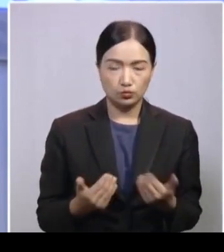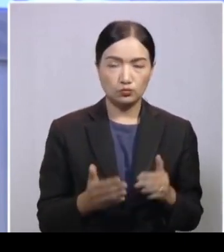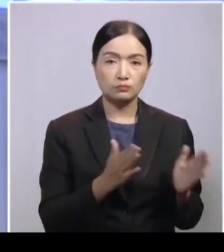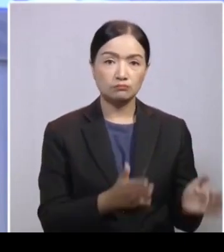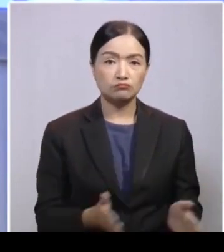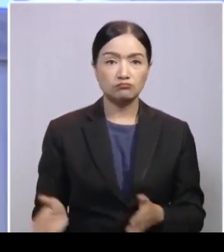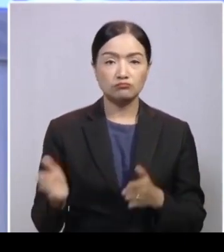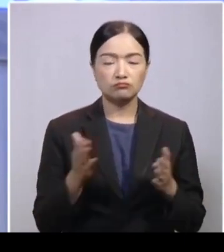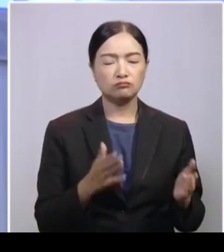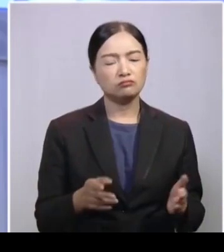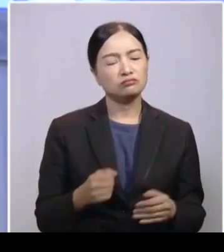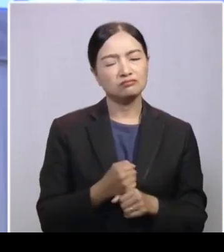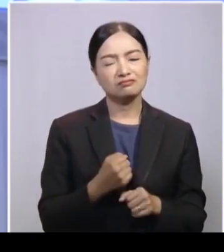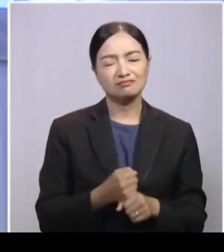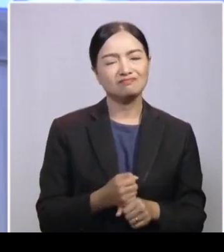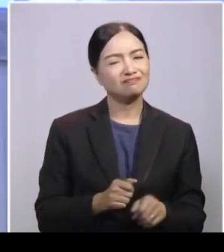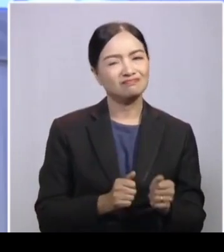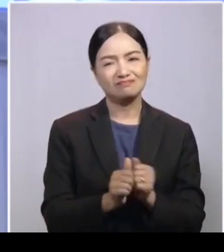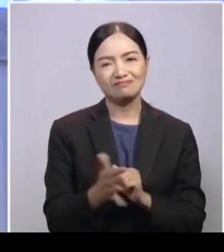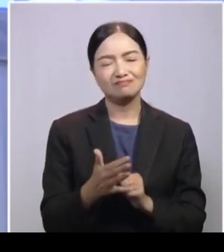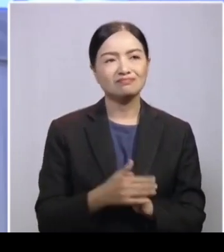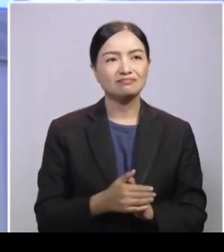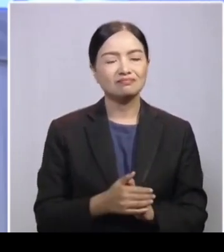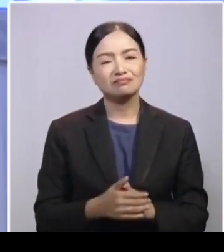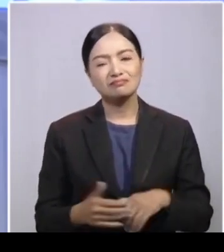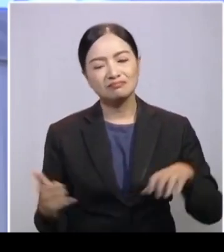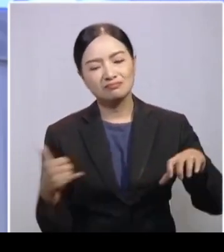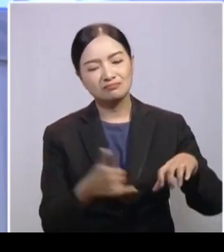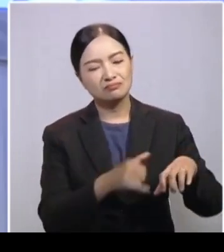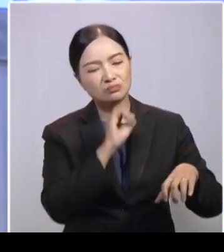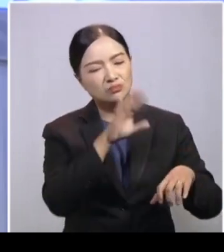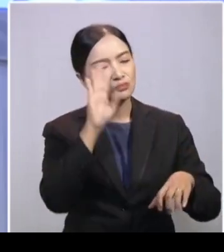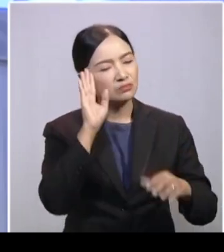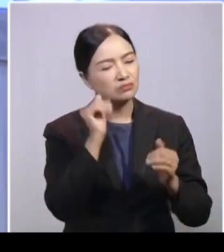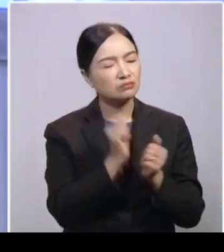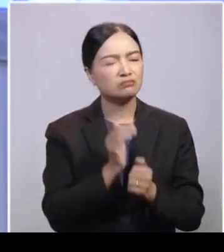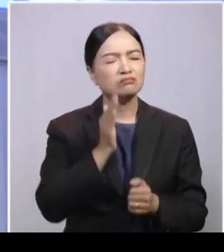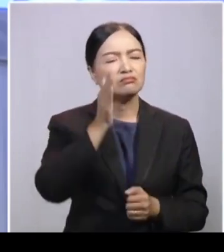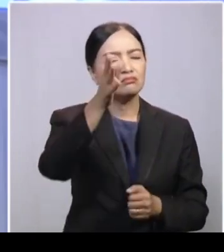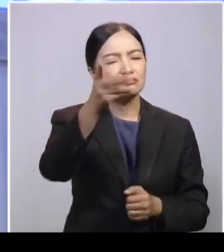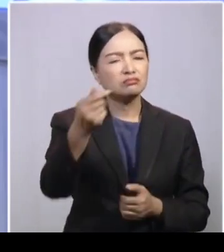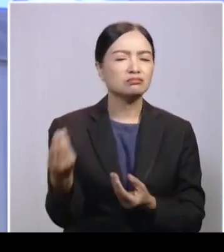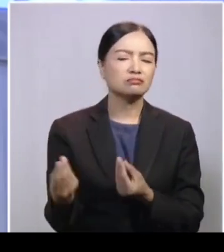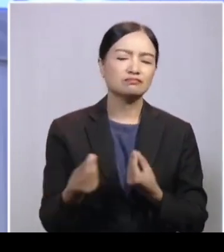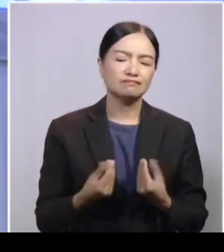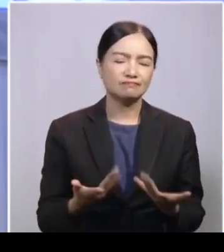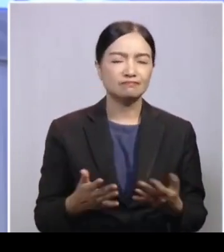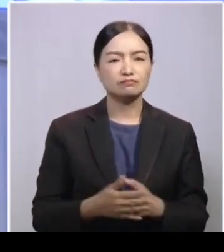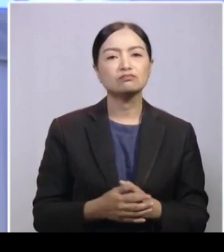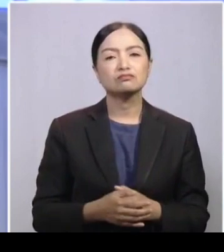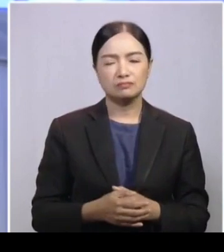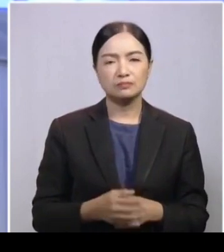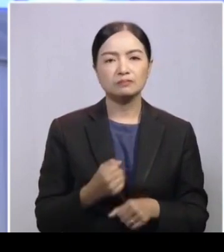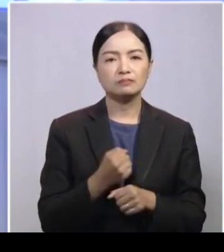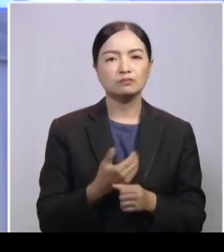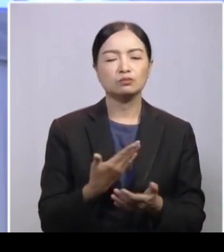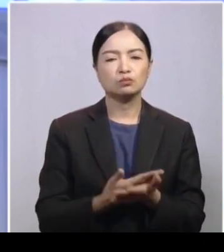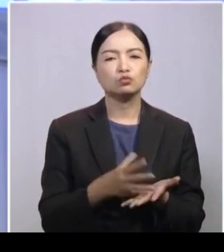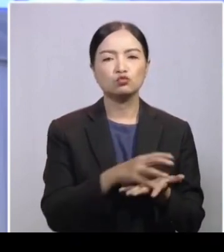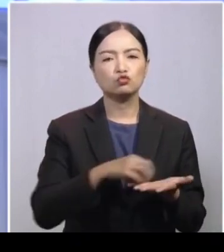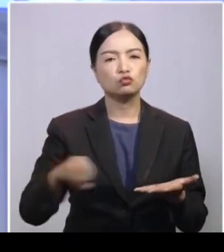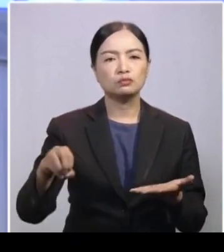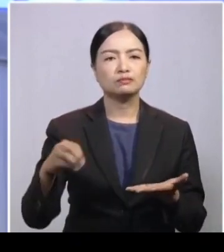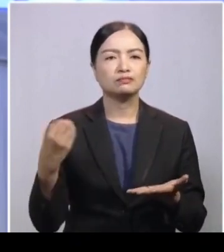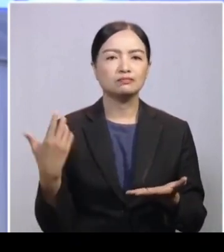การอาจไม่ทันท่วงทีเช่นมัวแต่ไปแจ้งความแล้วเมื่อไหร่จะได้คืนนะคะกว่าจะมีการดำเนินการเงินได้ถูกดูดออกจาก